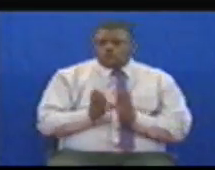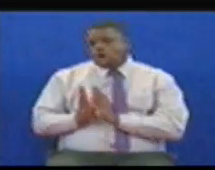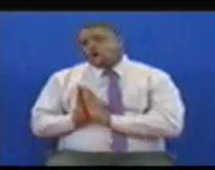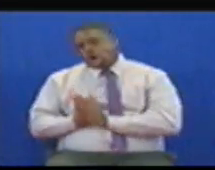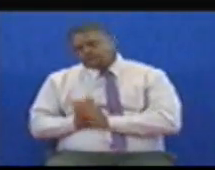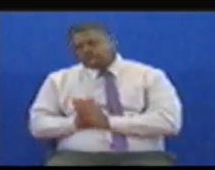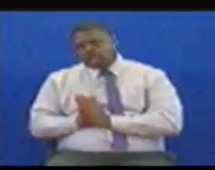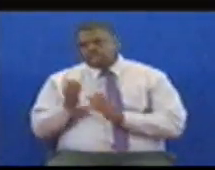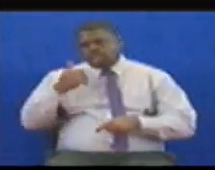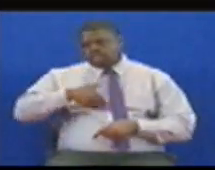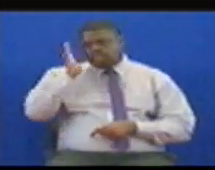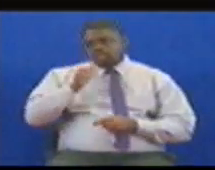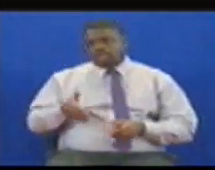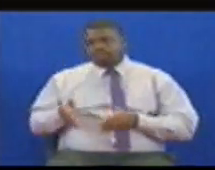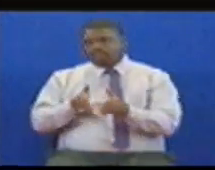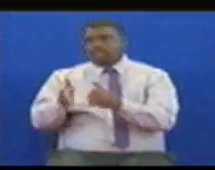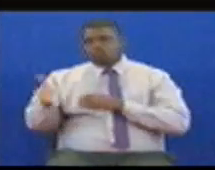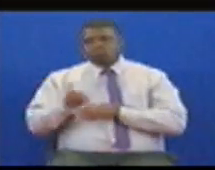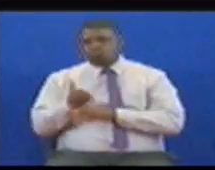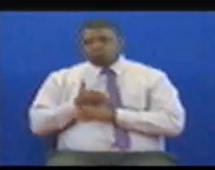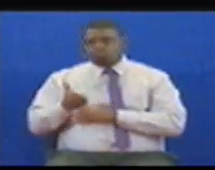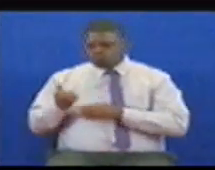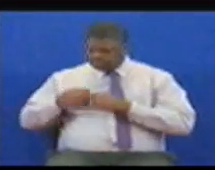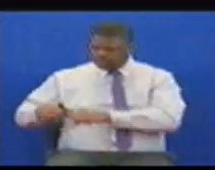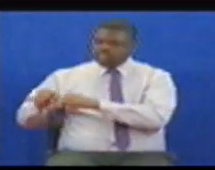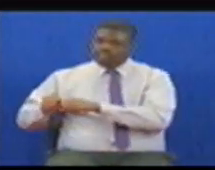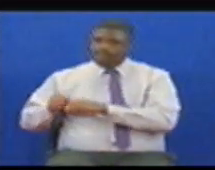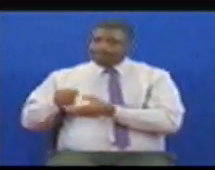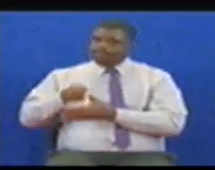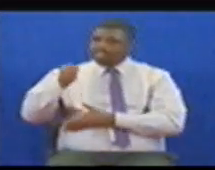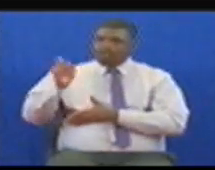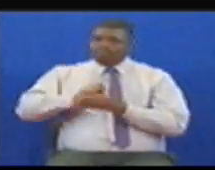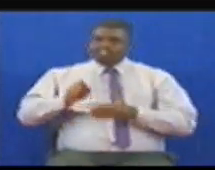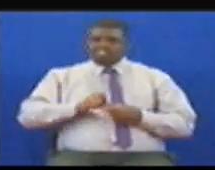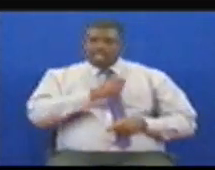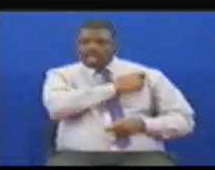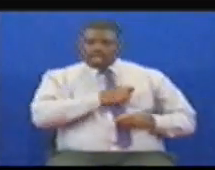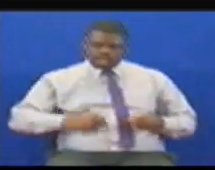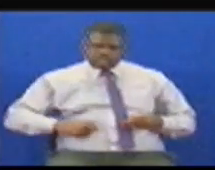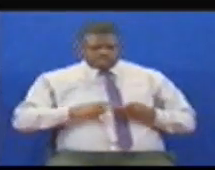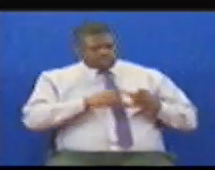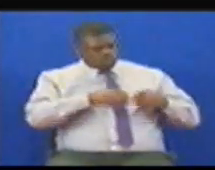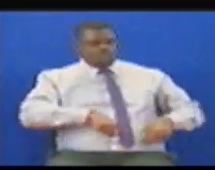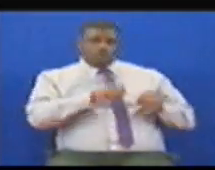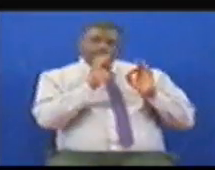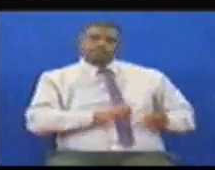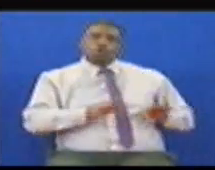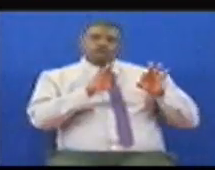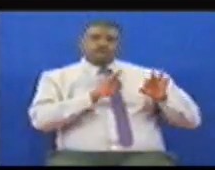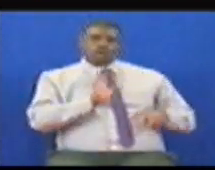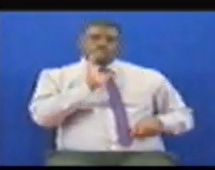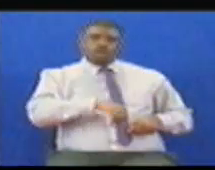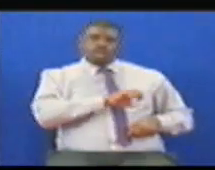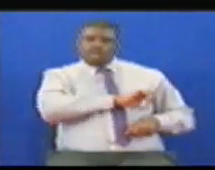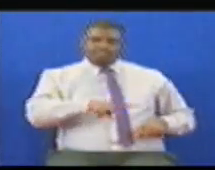mitaa kuhusu utekelezaji wa bajeti ya ofisi ya Rais management utumishi wa umma na utawala bora kwa mwaka wa fedha